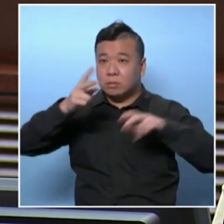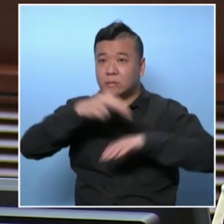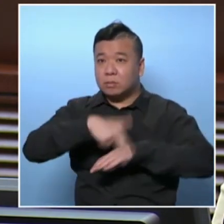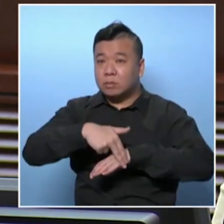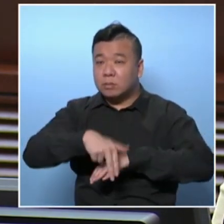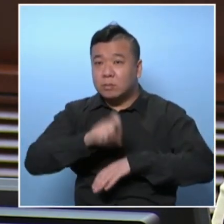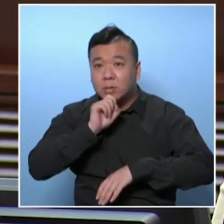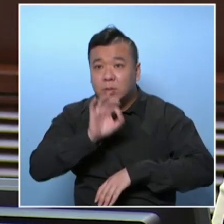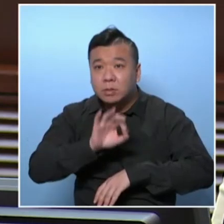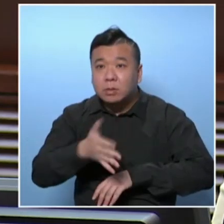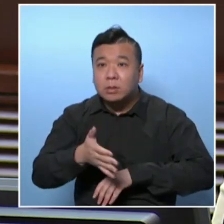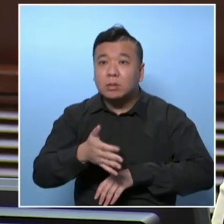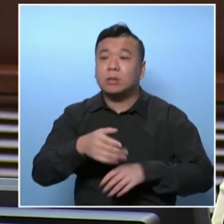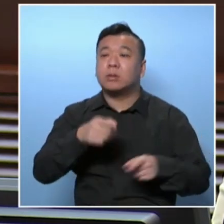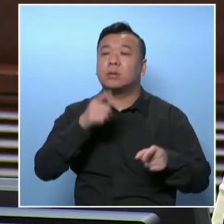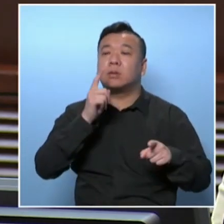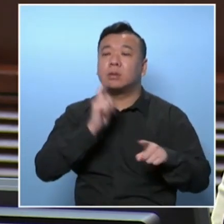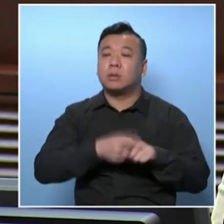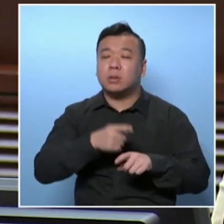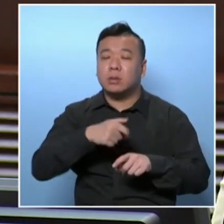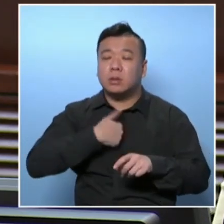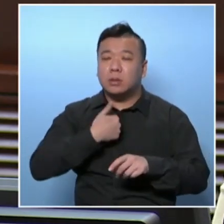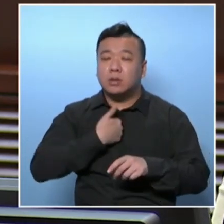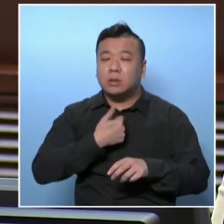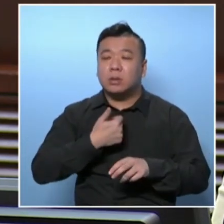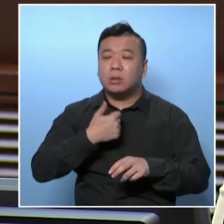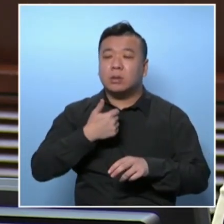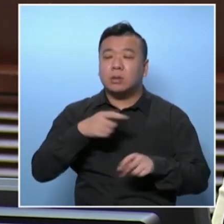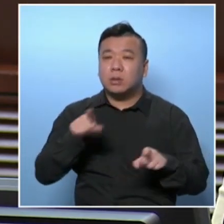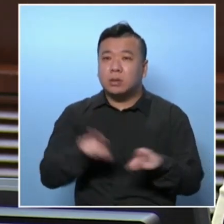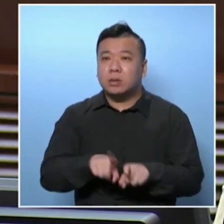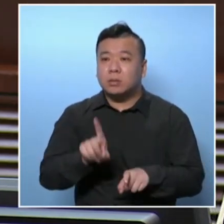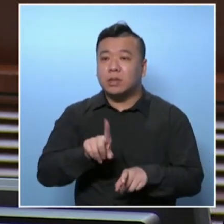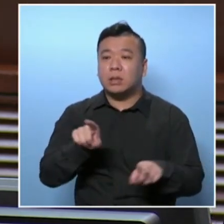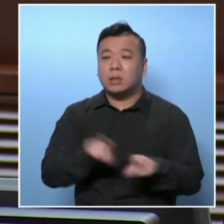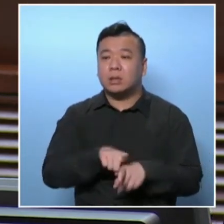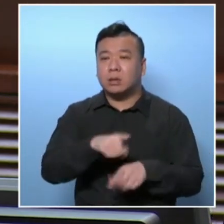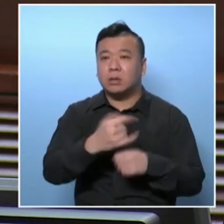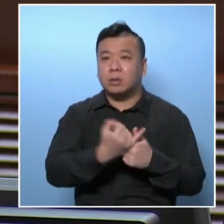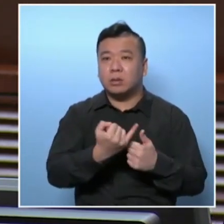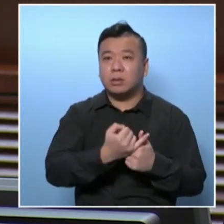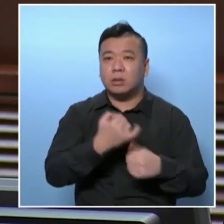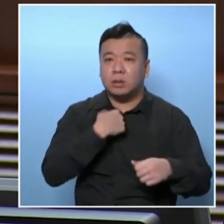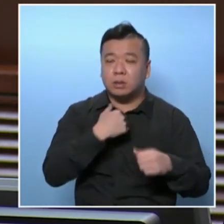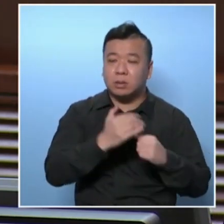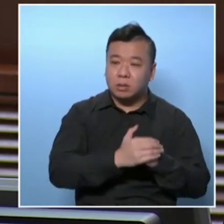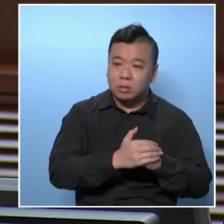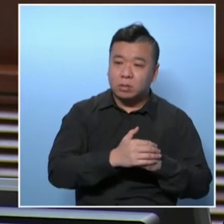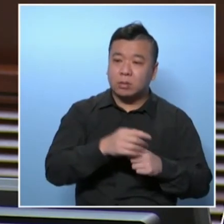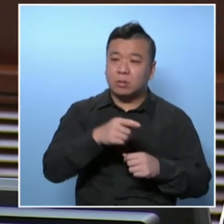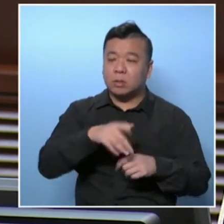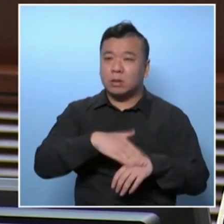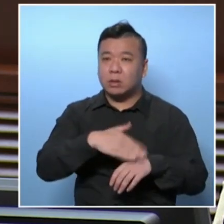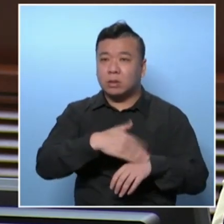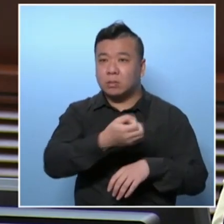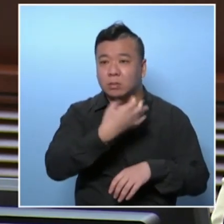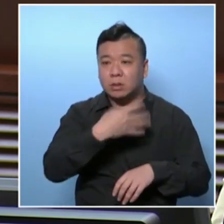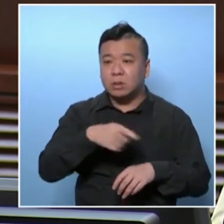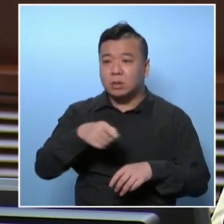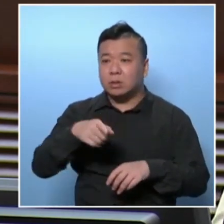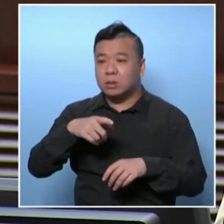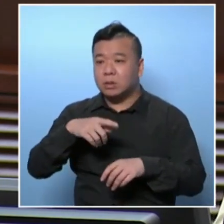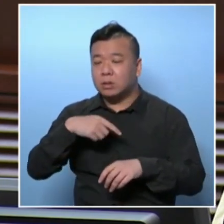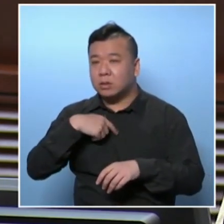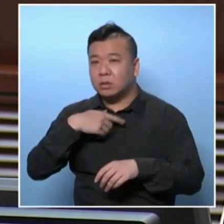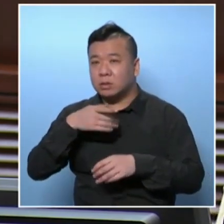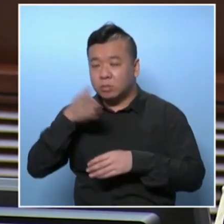咧？我哋希望咧就係老師咧，同樣地，你對學生嗰個要求，頭先提出嗰啲，對老師